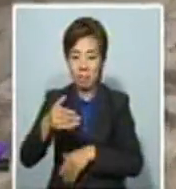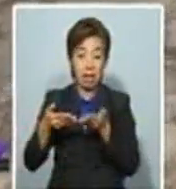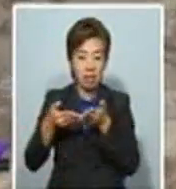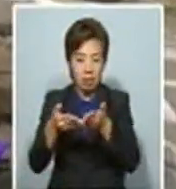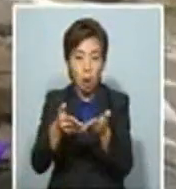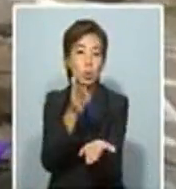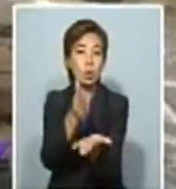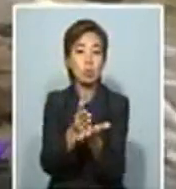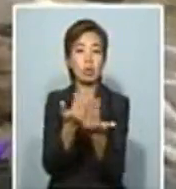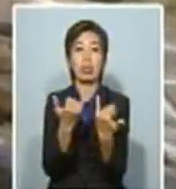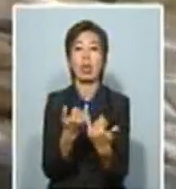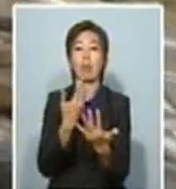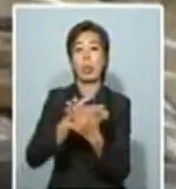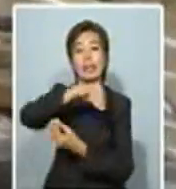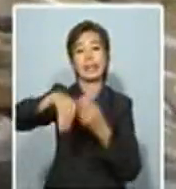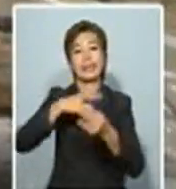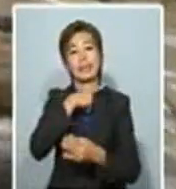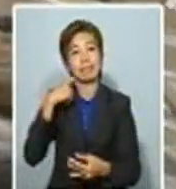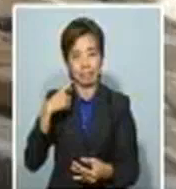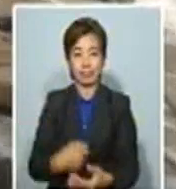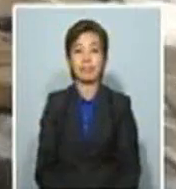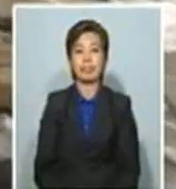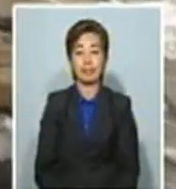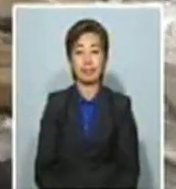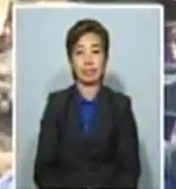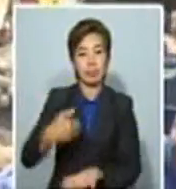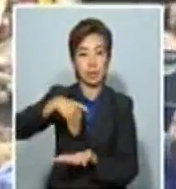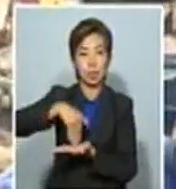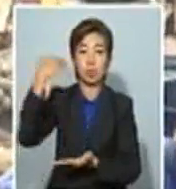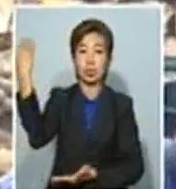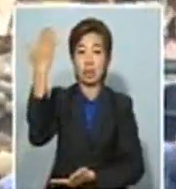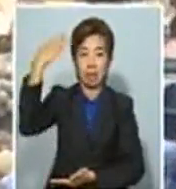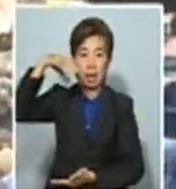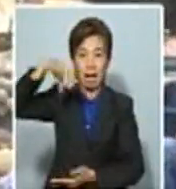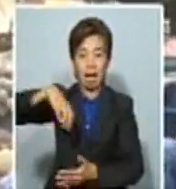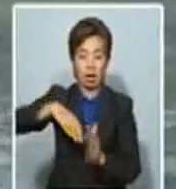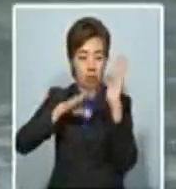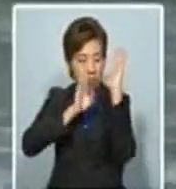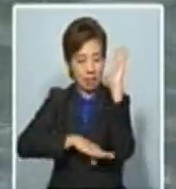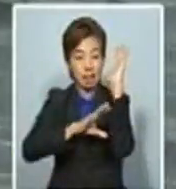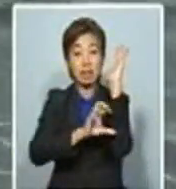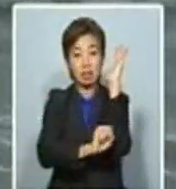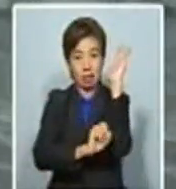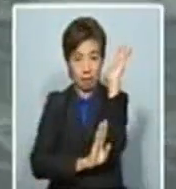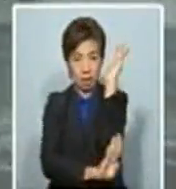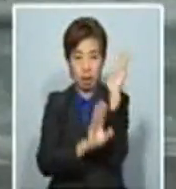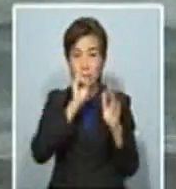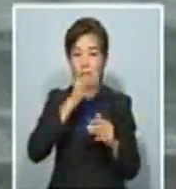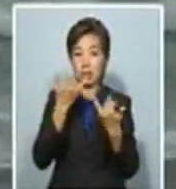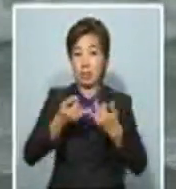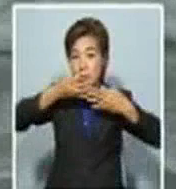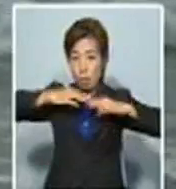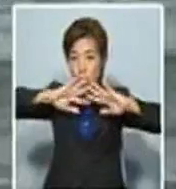ทำให้ขาดแคลนรายได้ต่อเนื่องหลายวันครับ ด้านศูนย์อุตุนิยมวิทยาภาคใต้ฝั่งตะวันออกจังหวัดสงขลาก็เตือนคลื่นลม